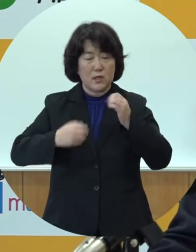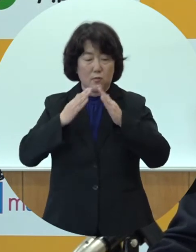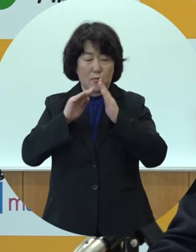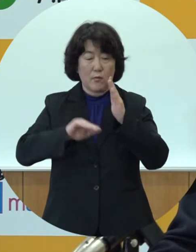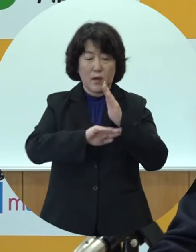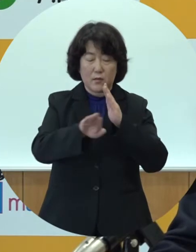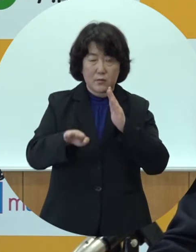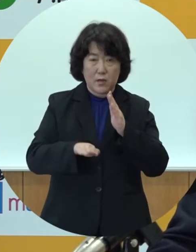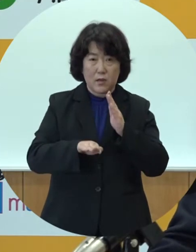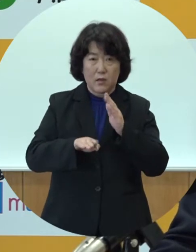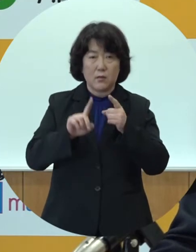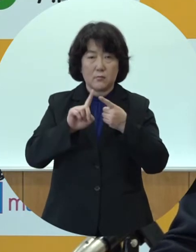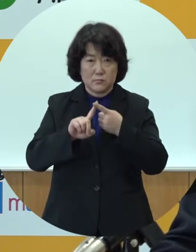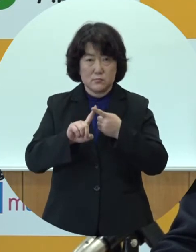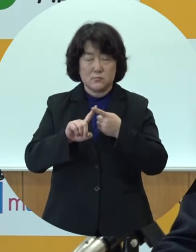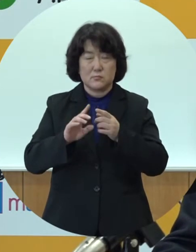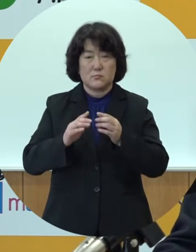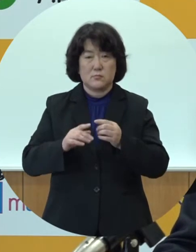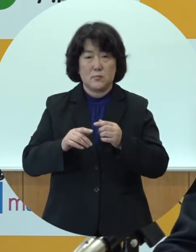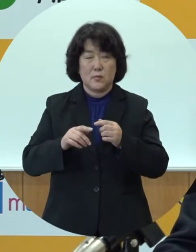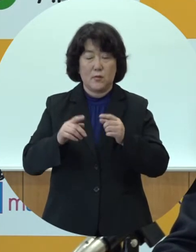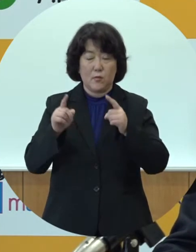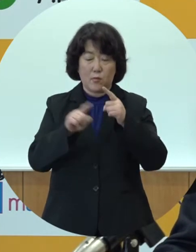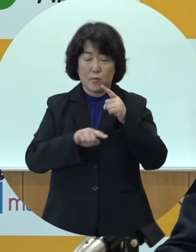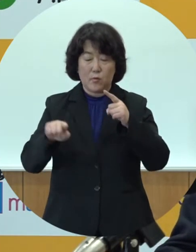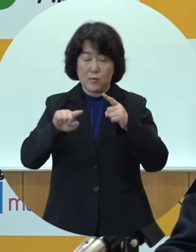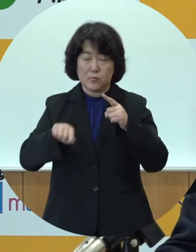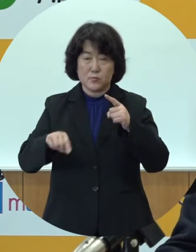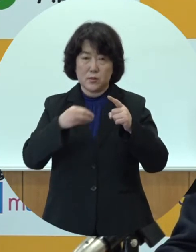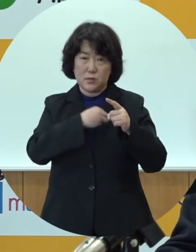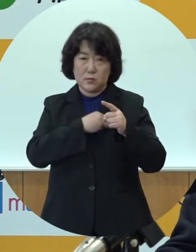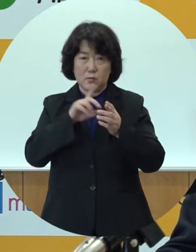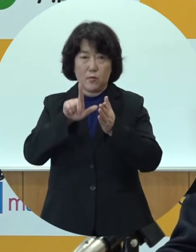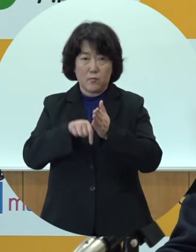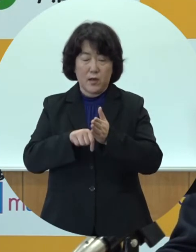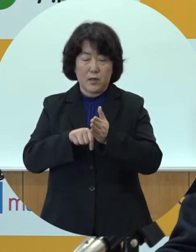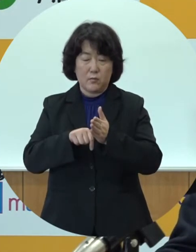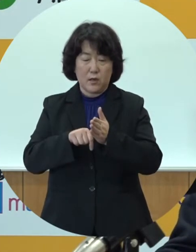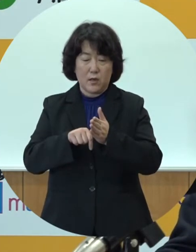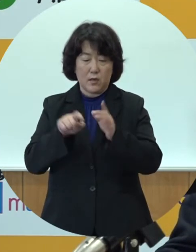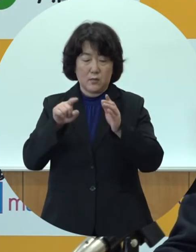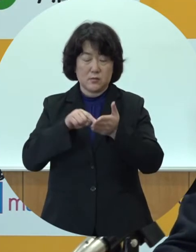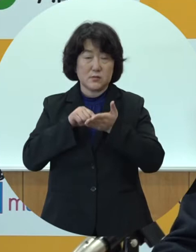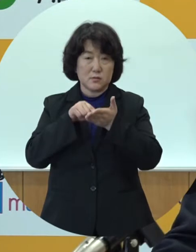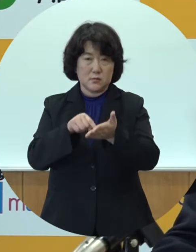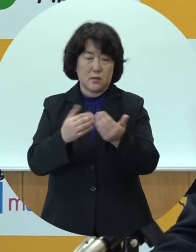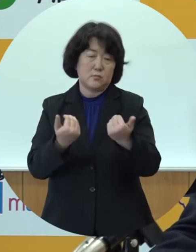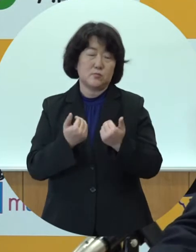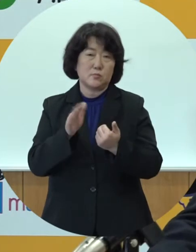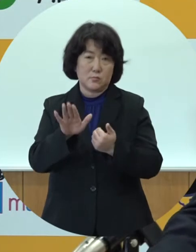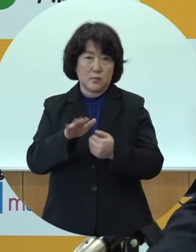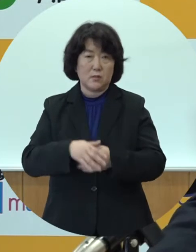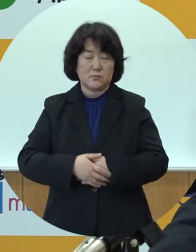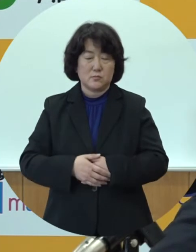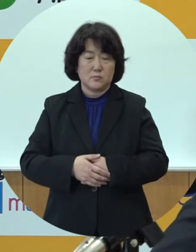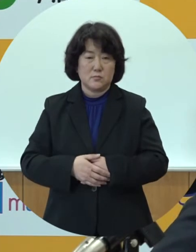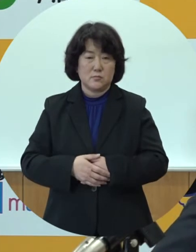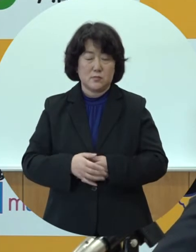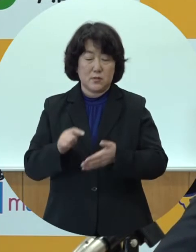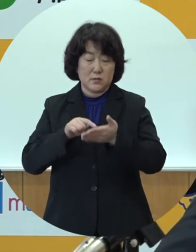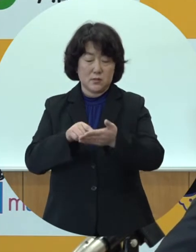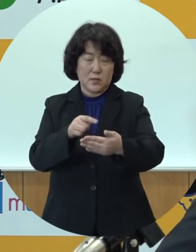あるいは公務員の方は申請が必要となってございます。申請内容